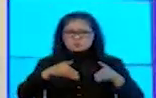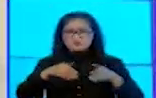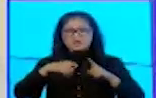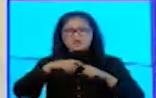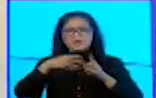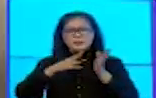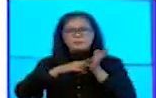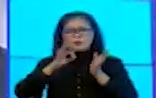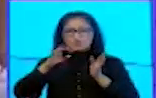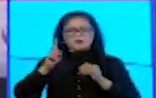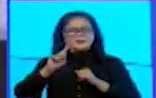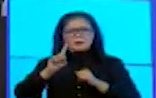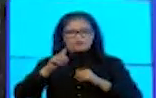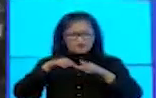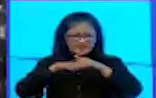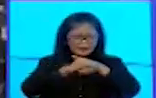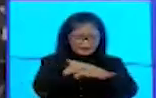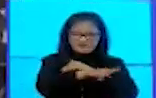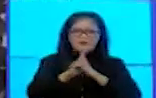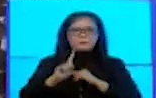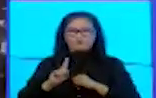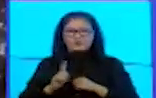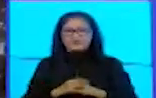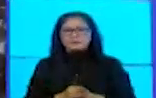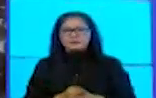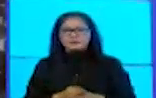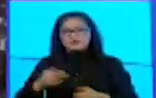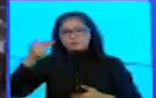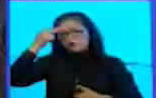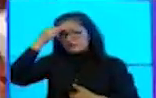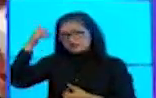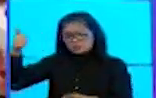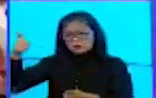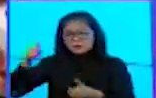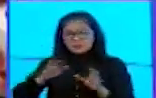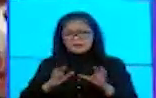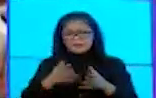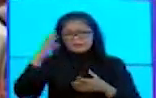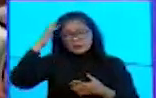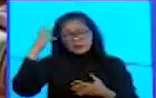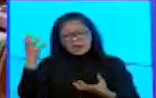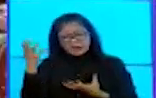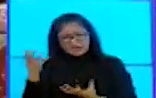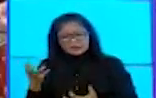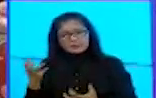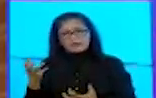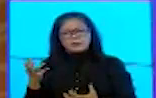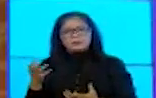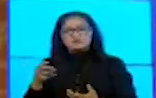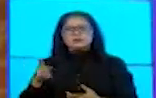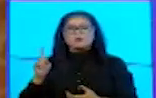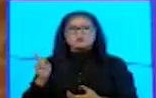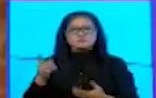kemoterapi. Perhimpunan Ahli Bedah Onkologi Indonesia menyatakan persentase kematian pasien kanker yang lebih tinggi dibanding orang normal saat terkena